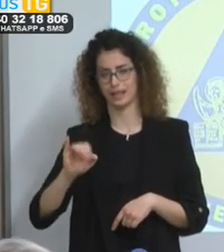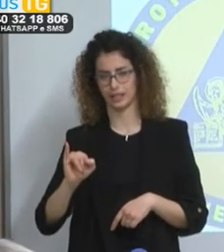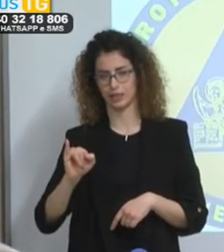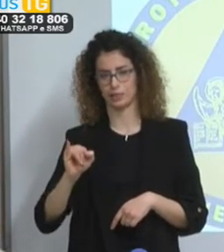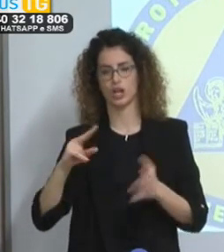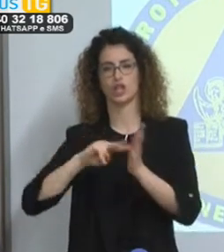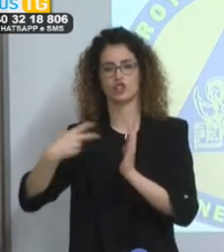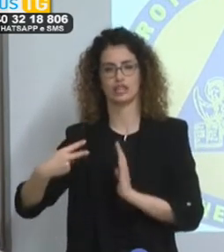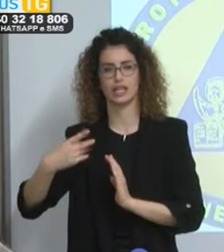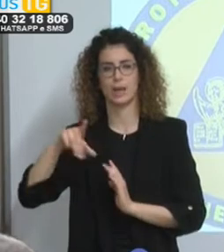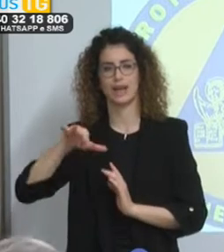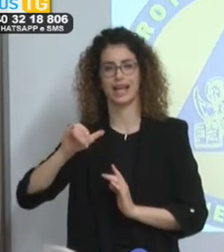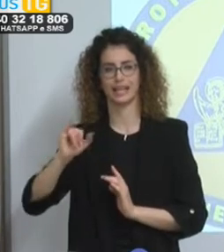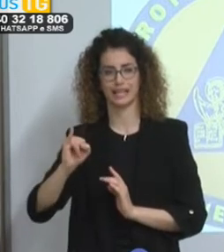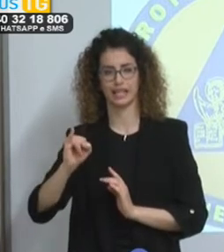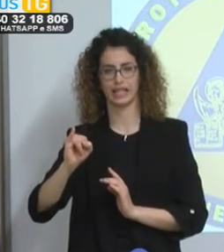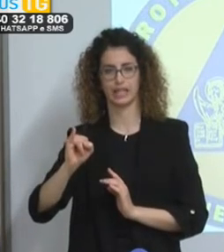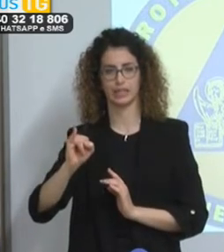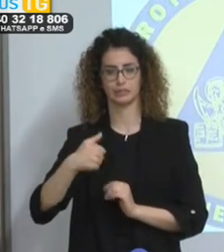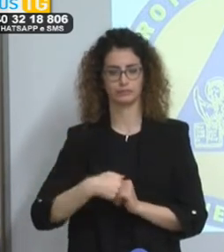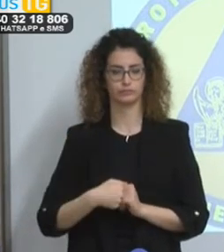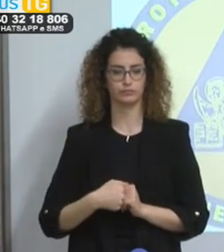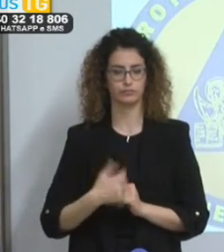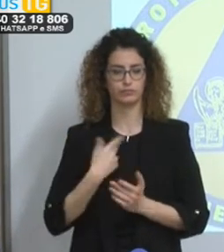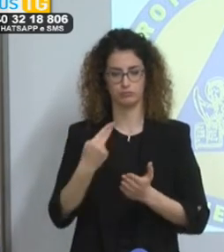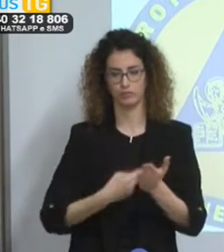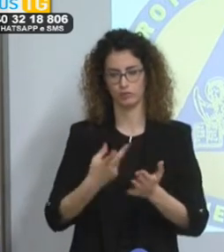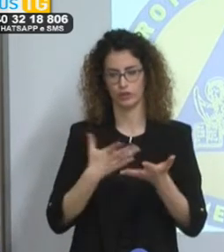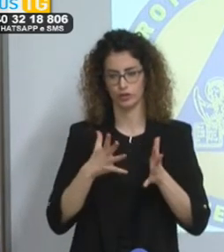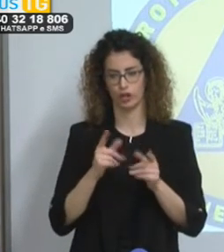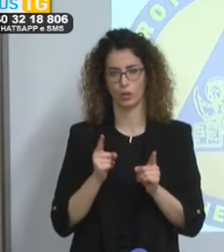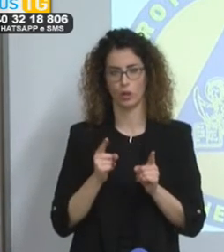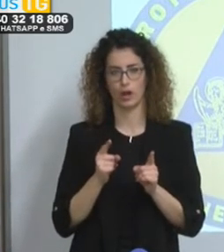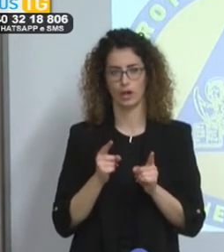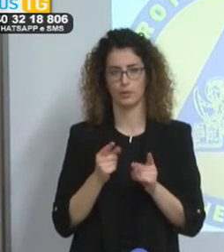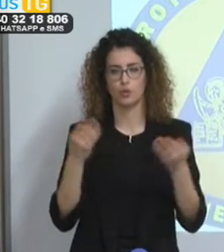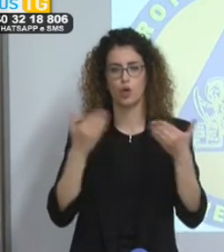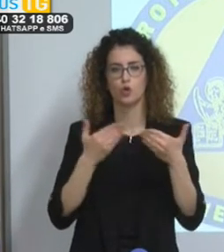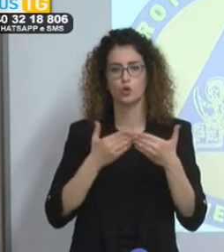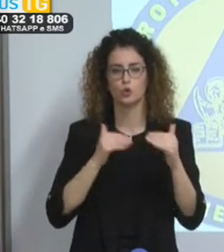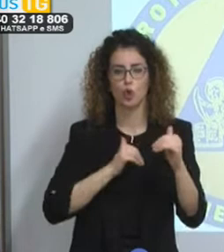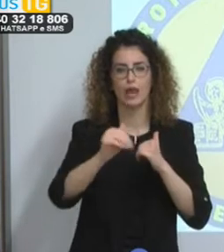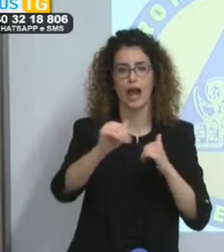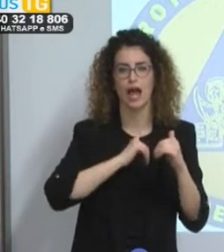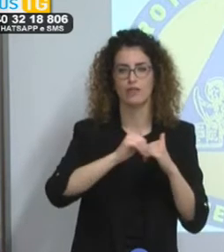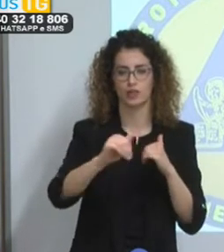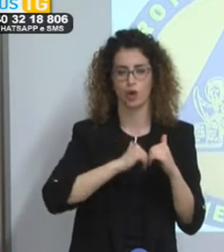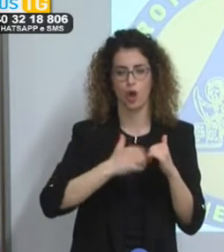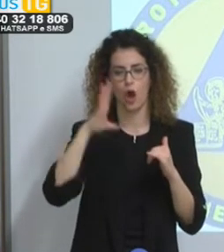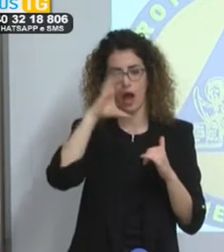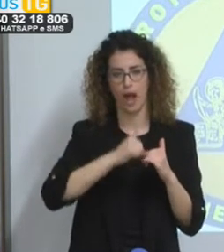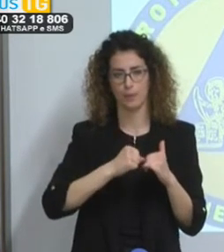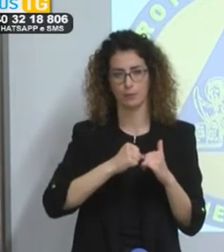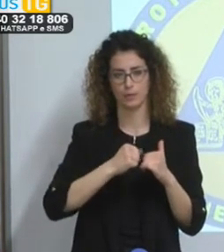l'ingegner Pellegrini ha fatto predisporre già da un bel po' lo studio dei flussi di traffico per capire i flussi pre